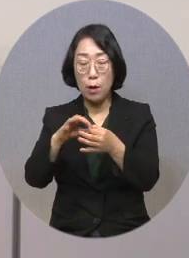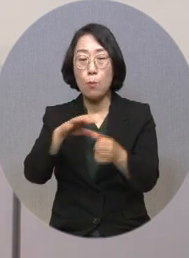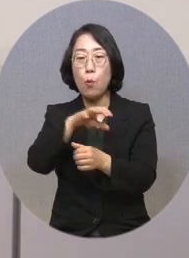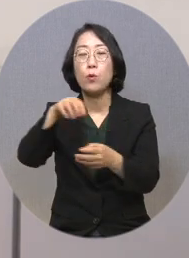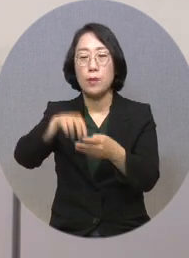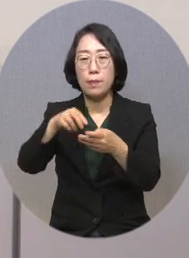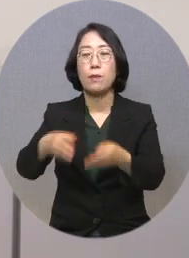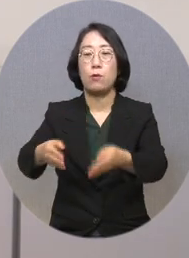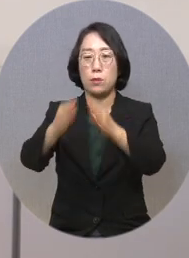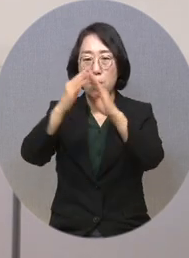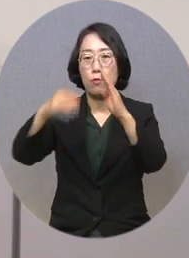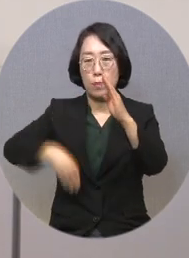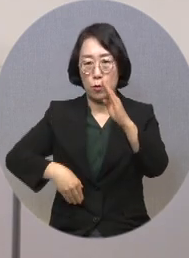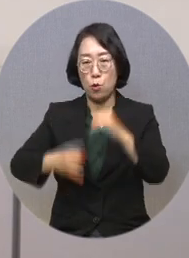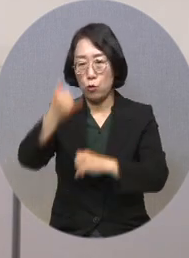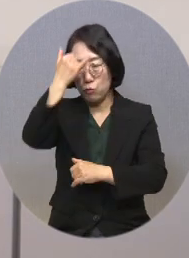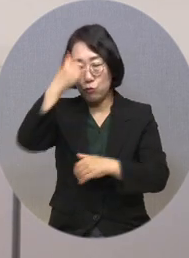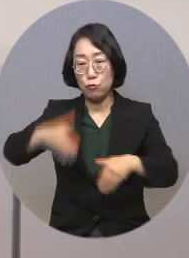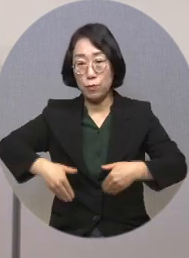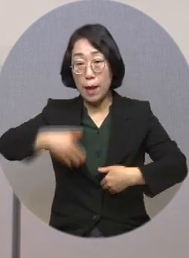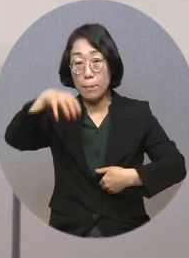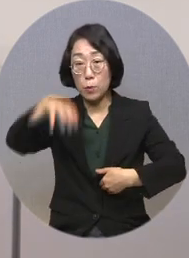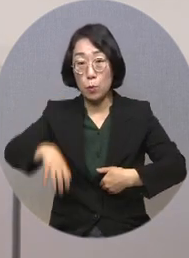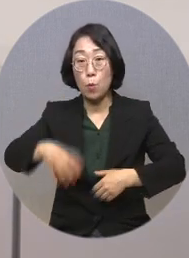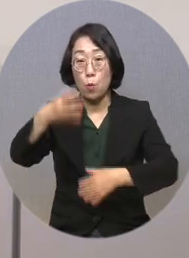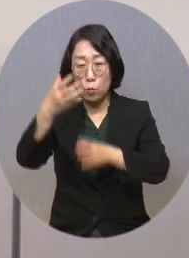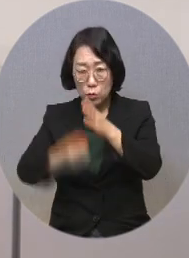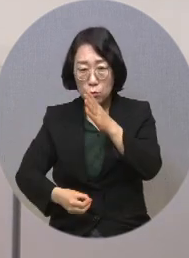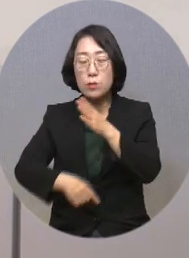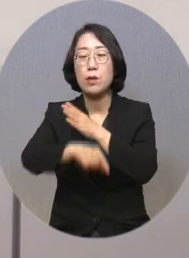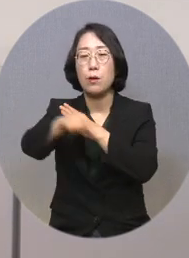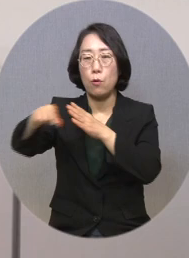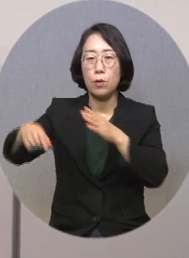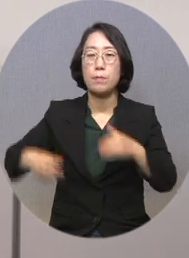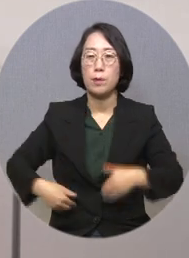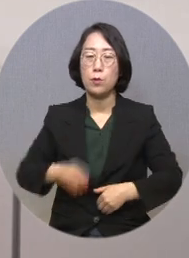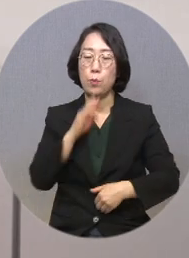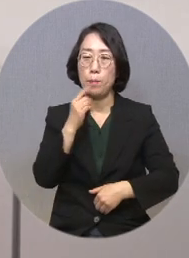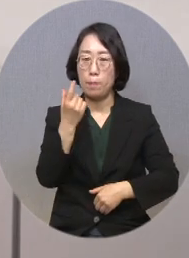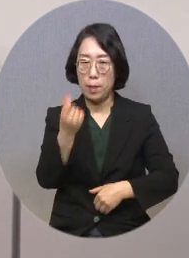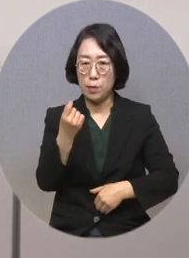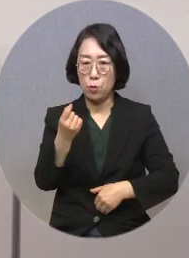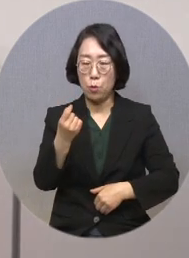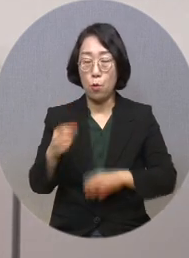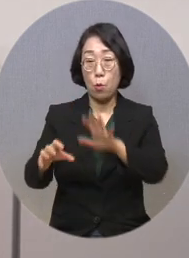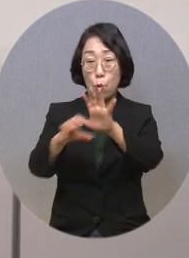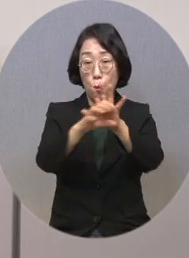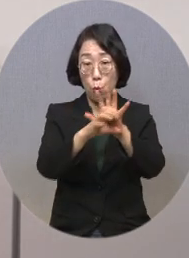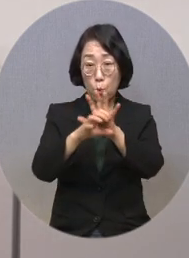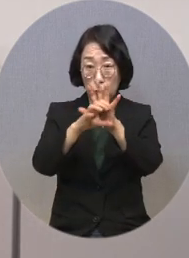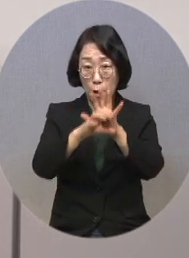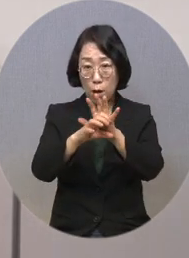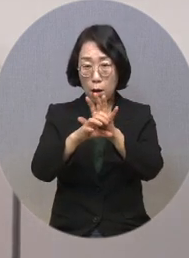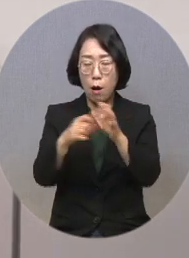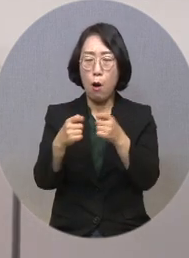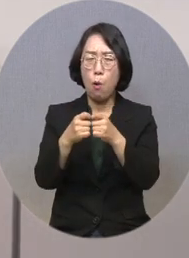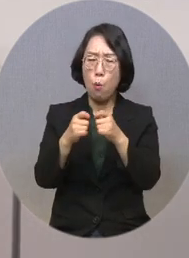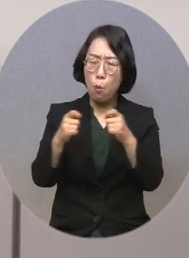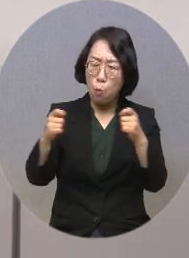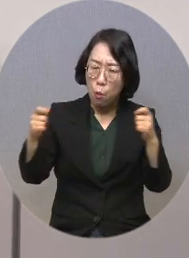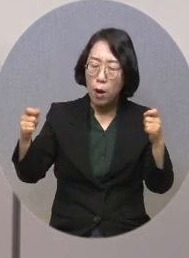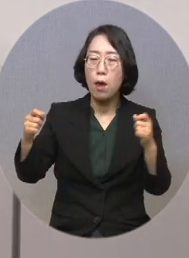문제가 아닌 충남도 차원에서도 시급한 현안입니다. 코로나19가 장기화되는